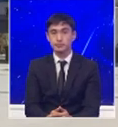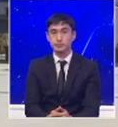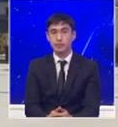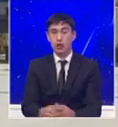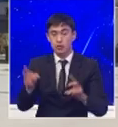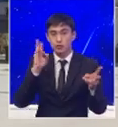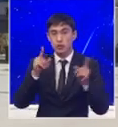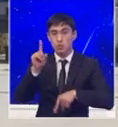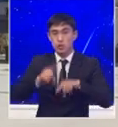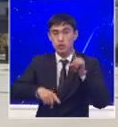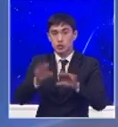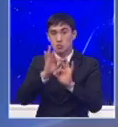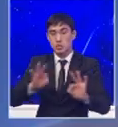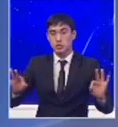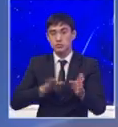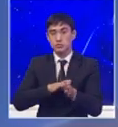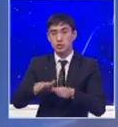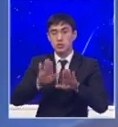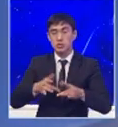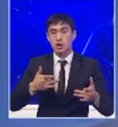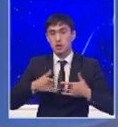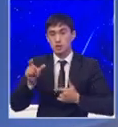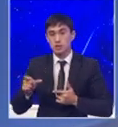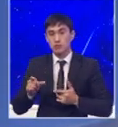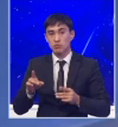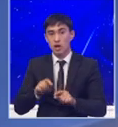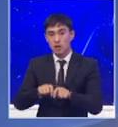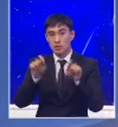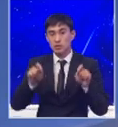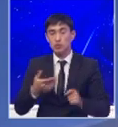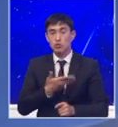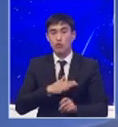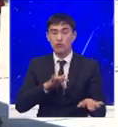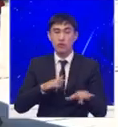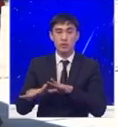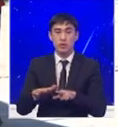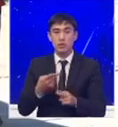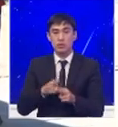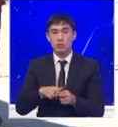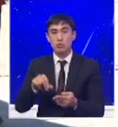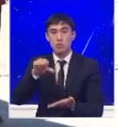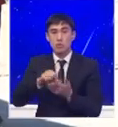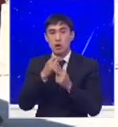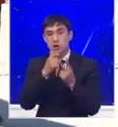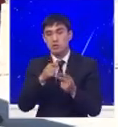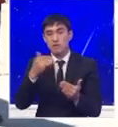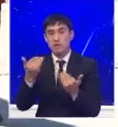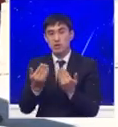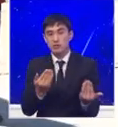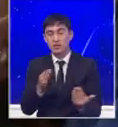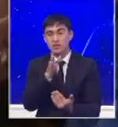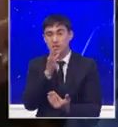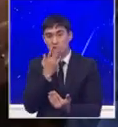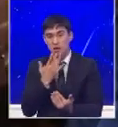Звучание патриотических песен в исполнении местных артистов ознаменовало открытие духовного мероприятия, на котором была представлена выставка